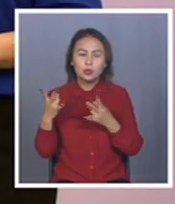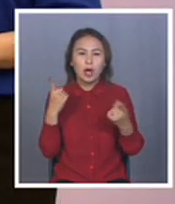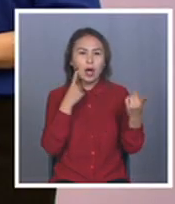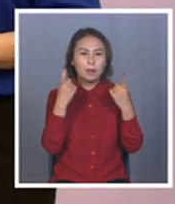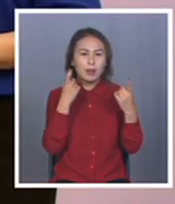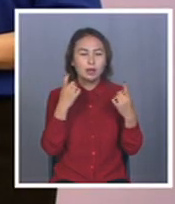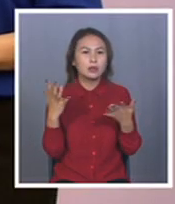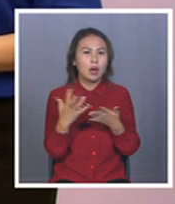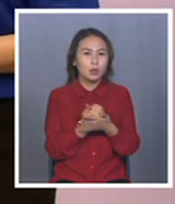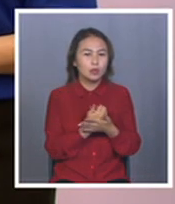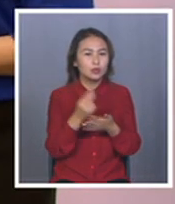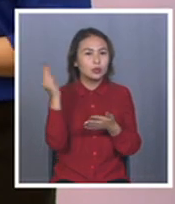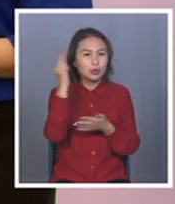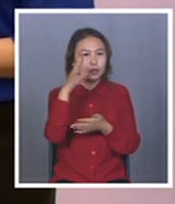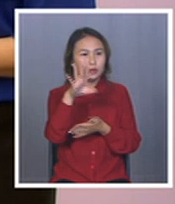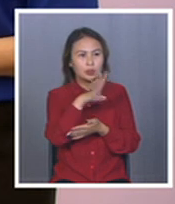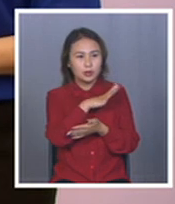табуды үйрендіңдер.